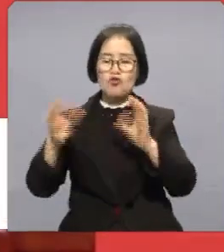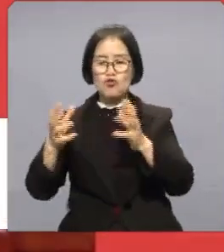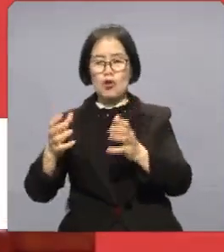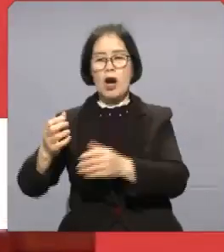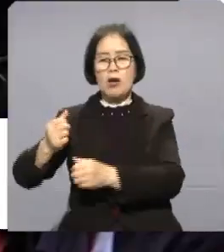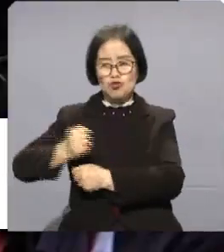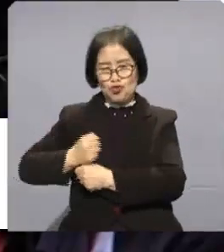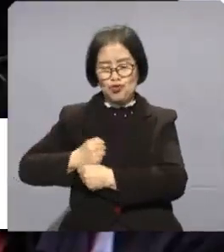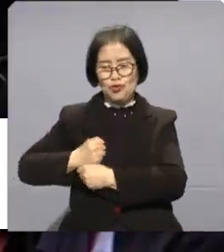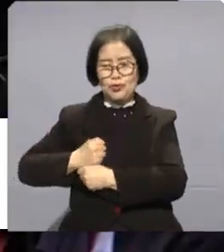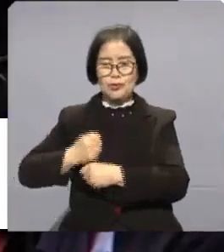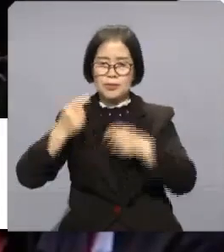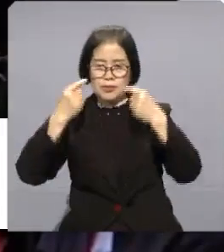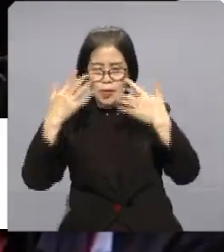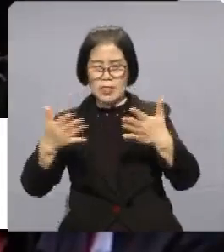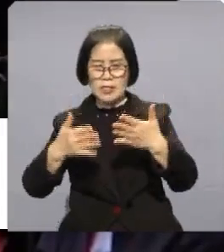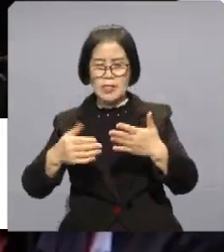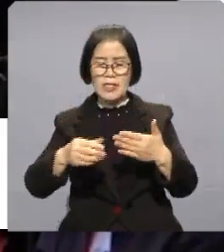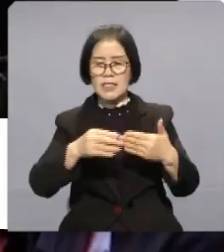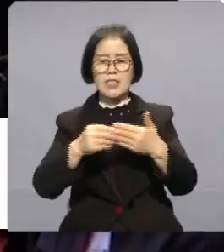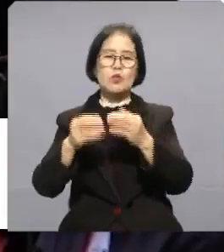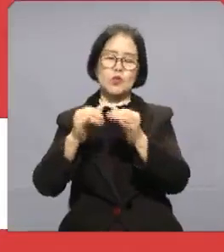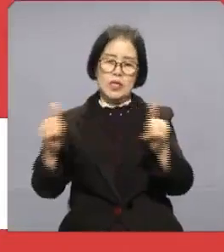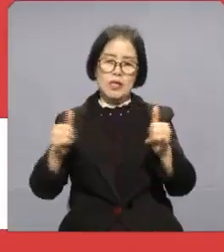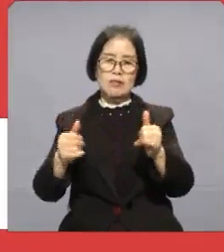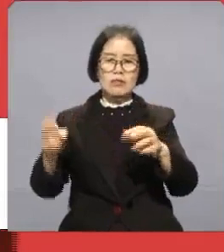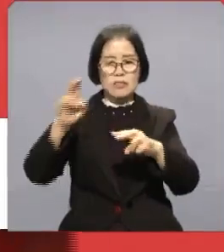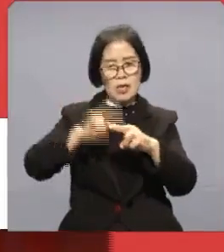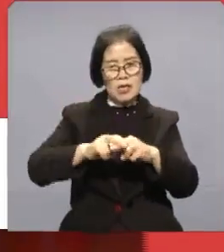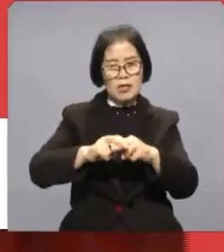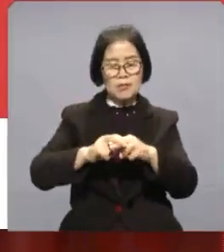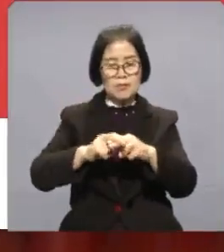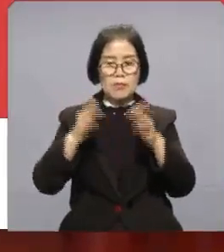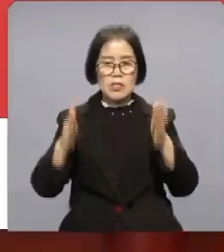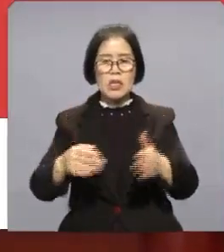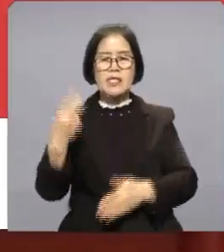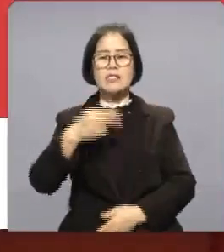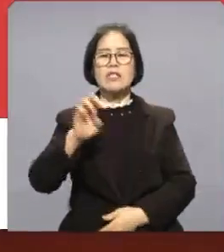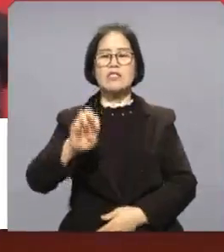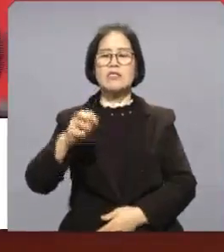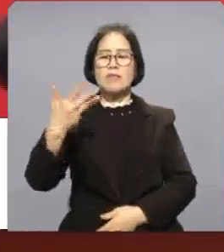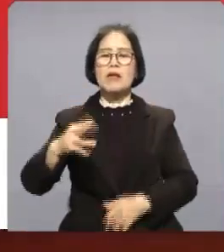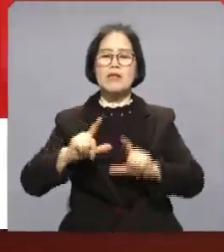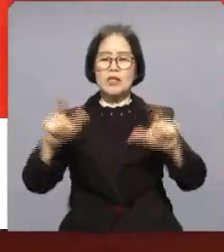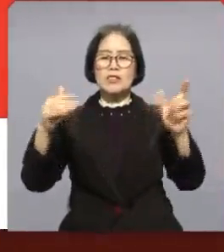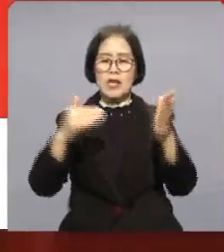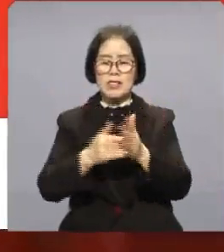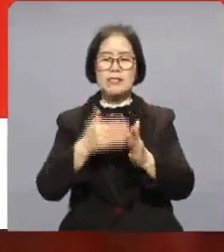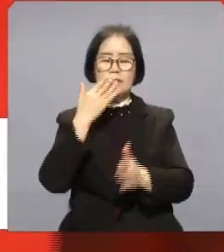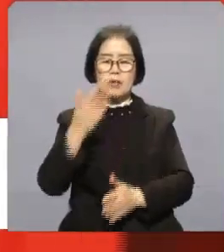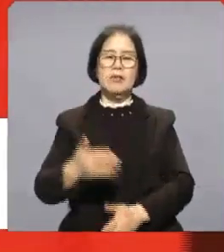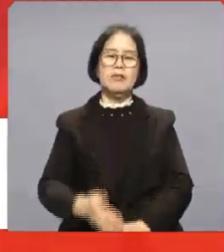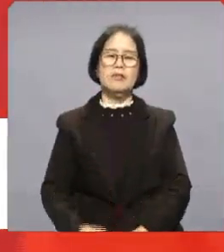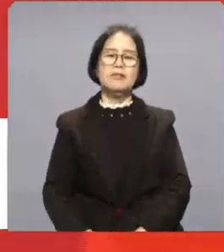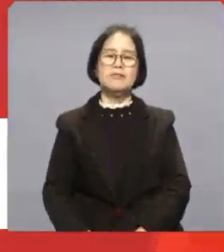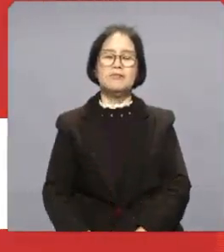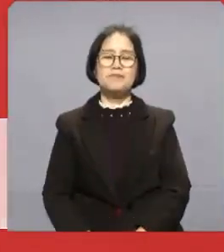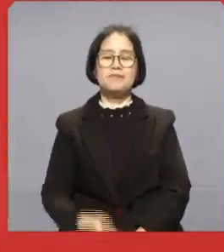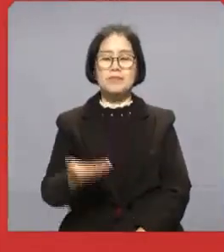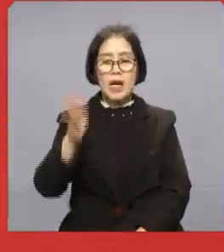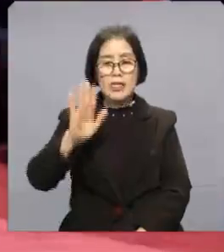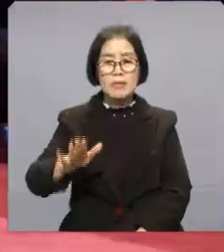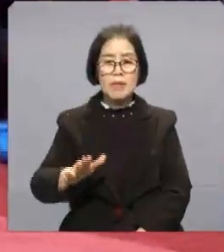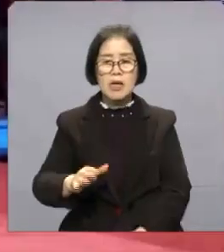걸친 영실상부한 추구 지도자로서 재임기간을 2028년까지 연장하게 됐습니다 하지만